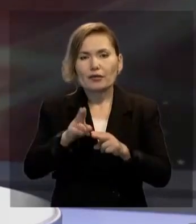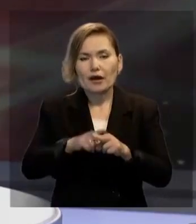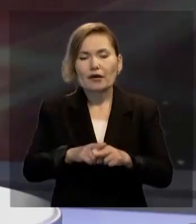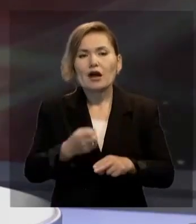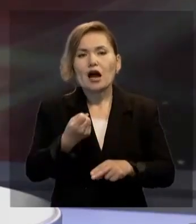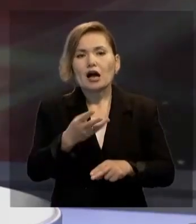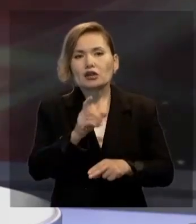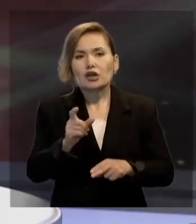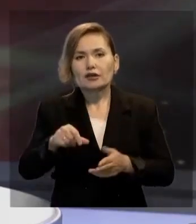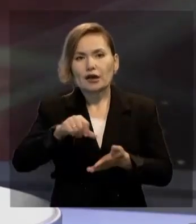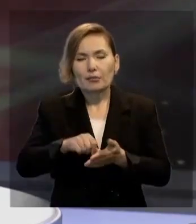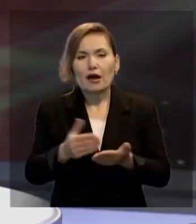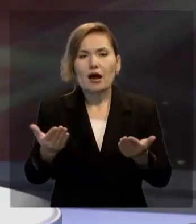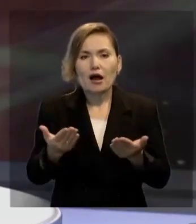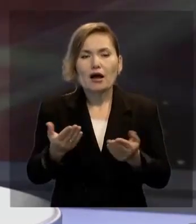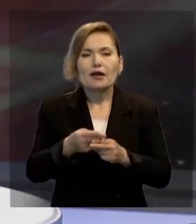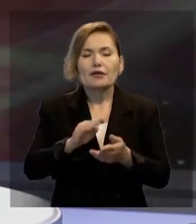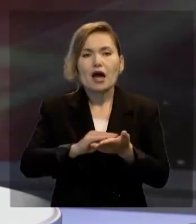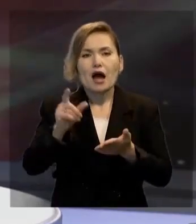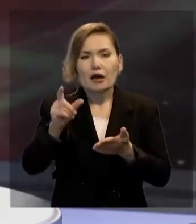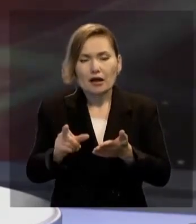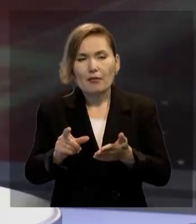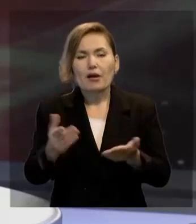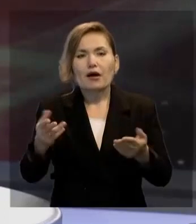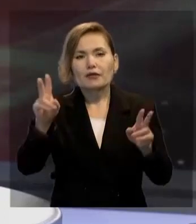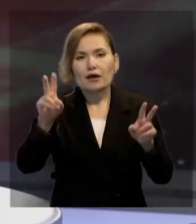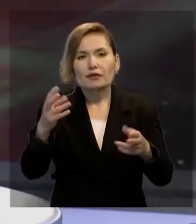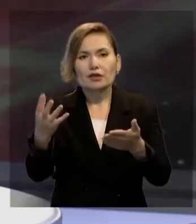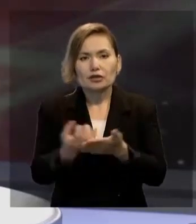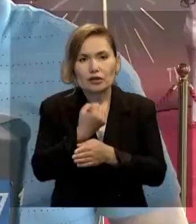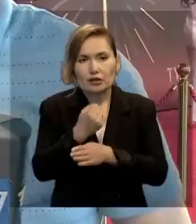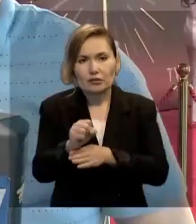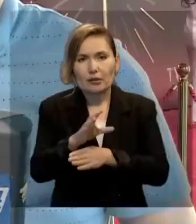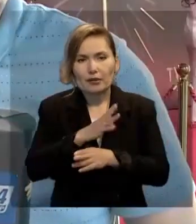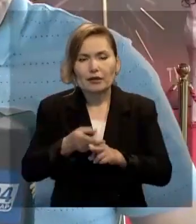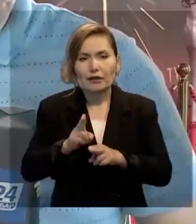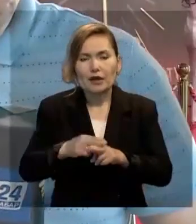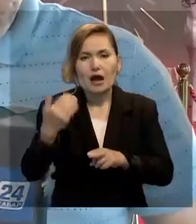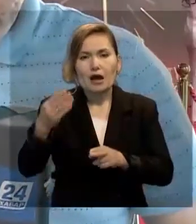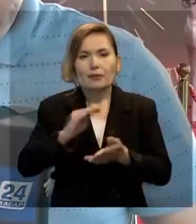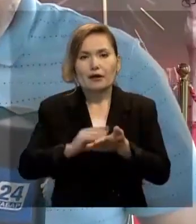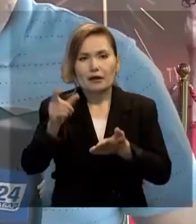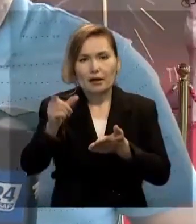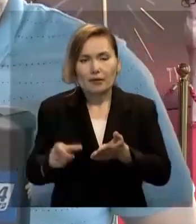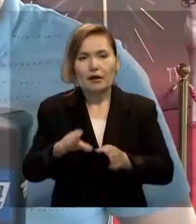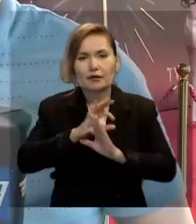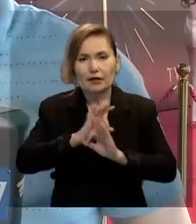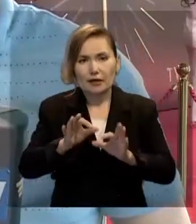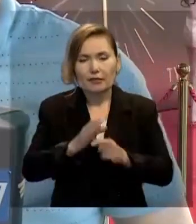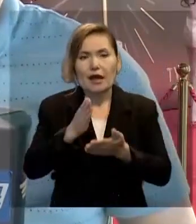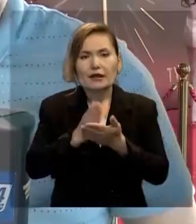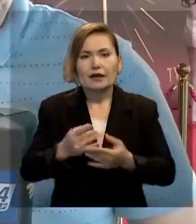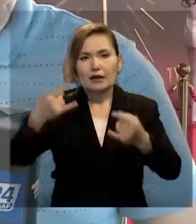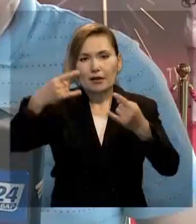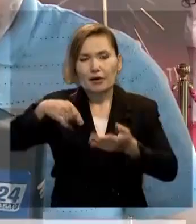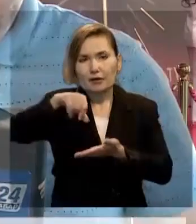қанша адам қатысты, қай әріптесіміз қандай аталым бойынша жеңімпаз атанды. Оны Дастан Сейілханұлынан білейік, ол бізбен